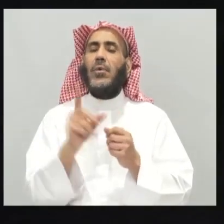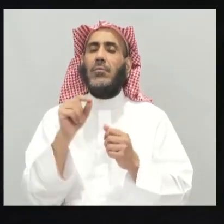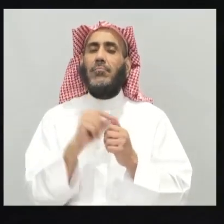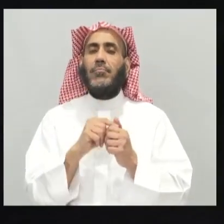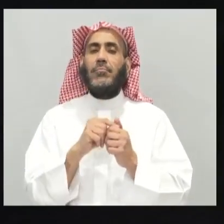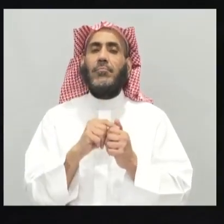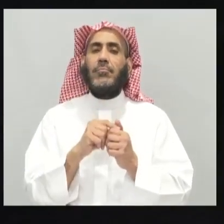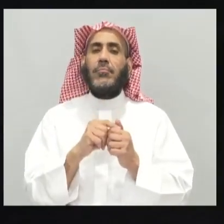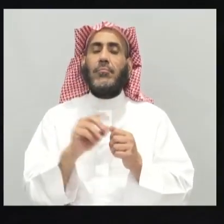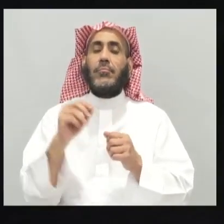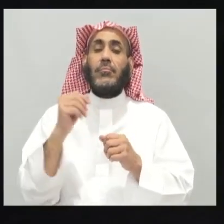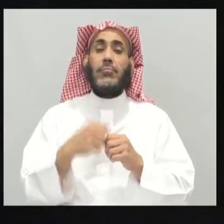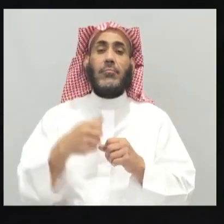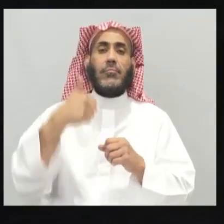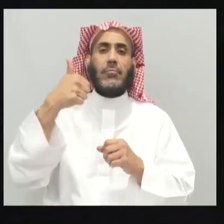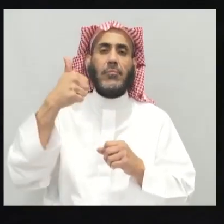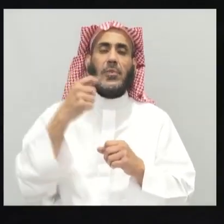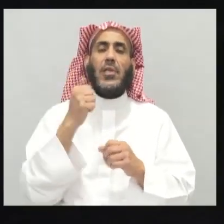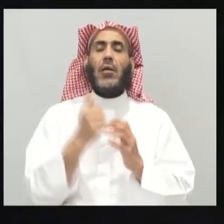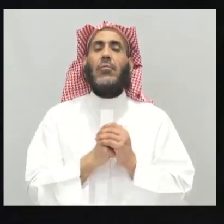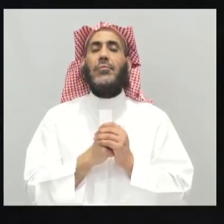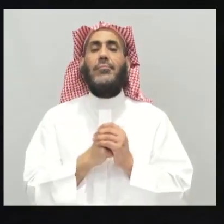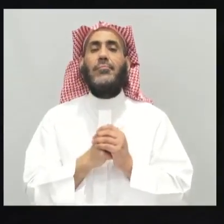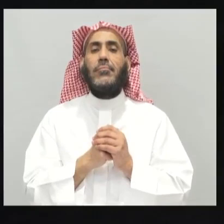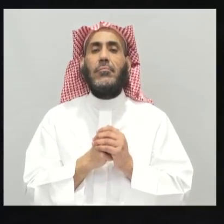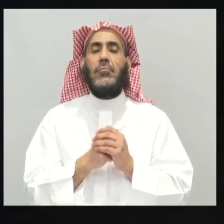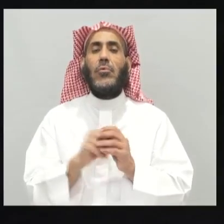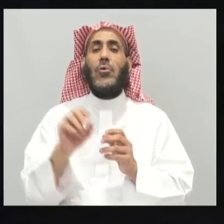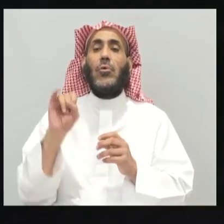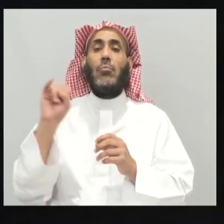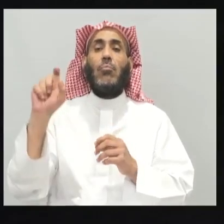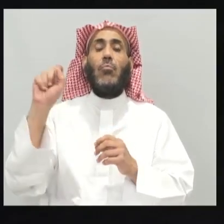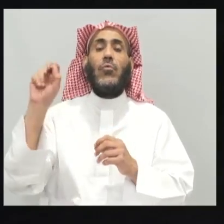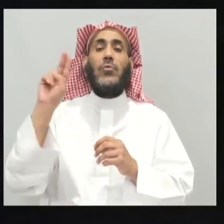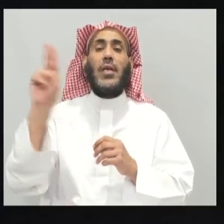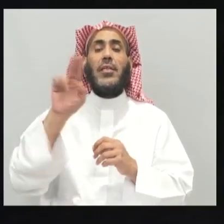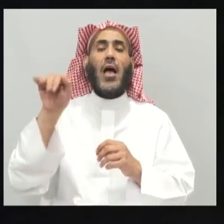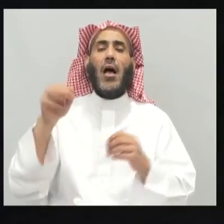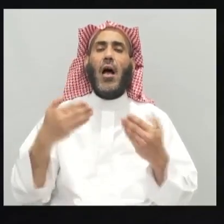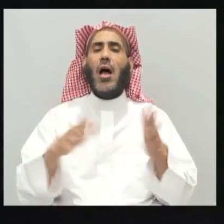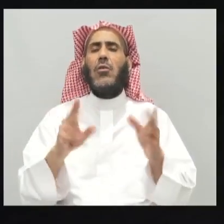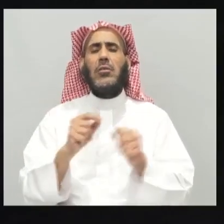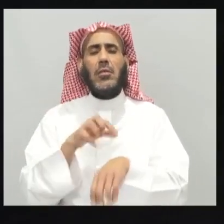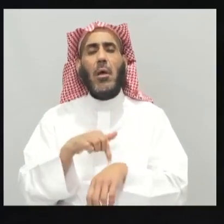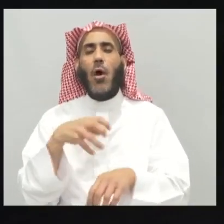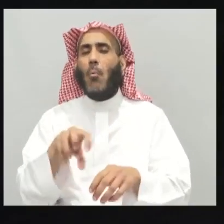أحسنتم، إذن 6 أحرف. مفتتح، هل دلت على مكان أو زمان؟